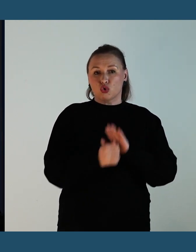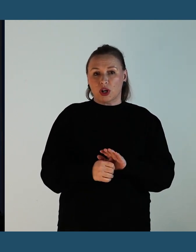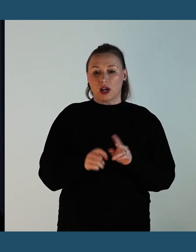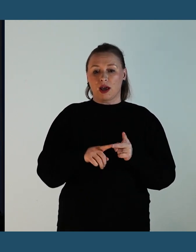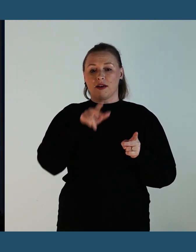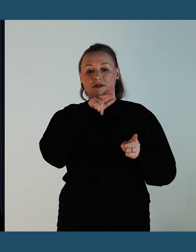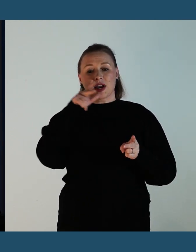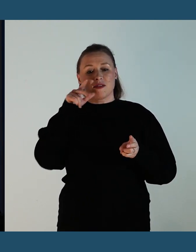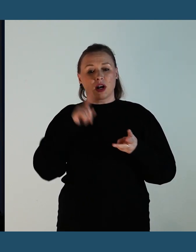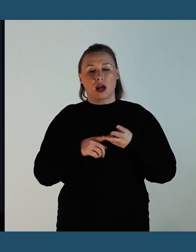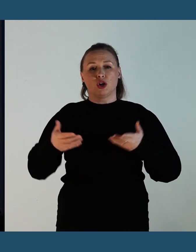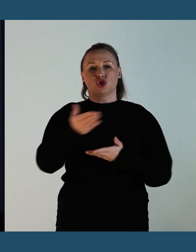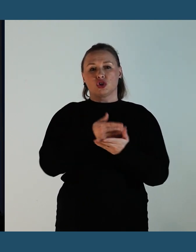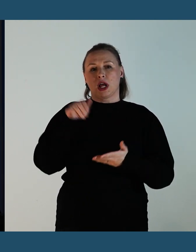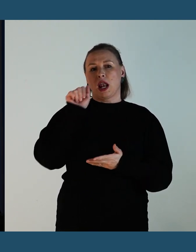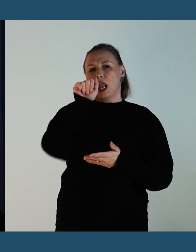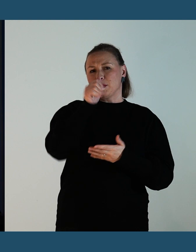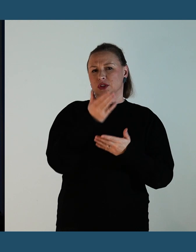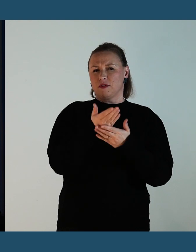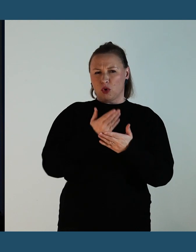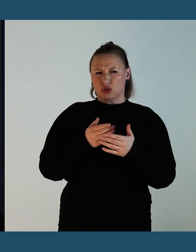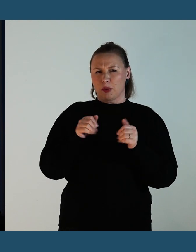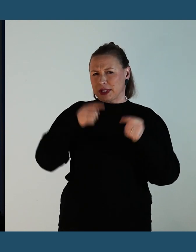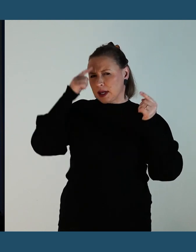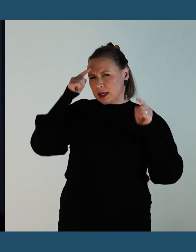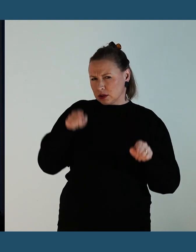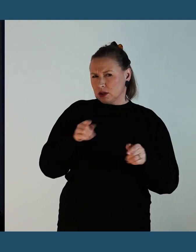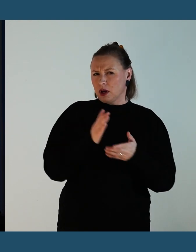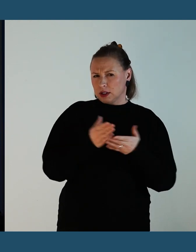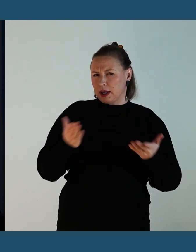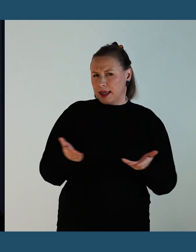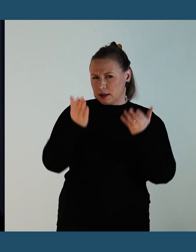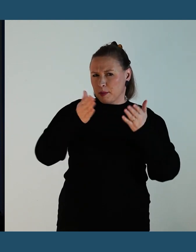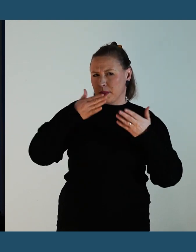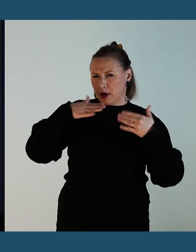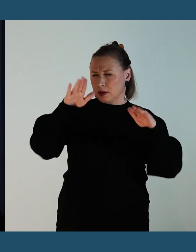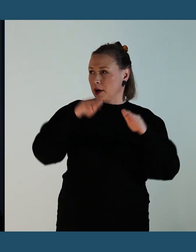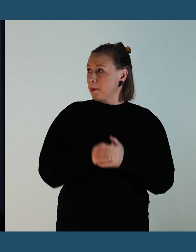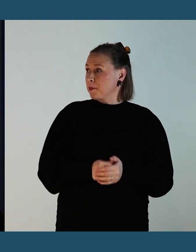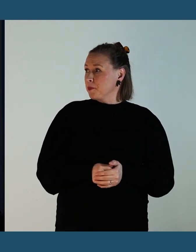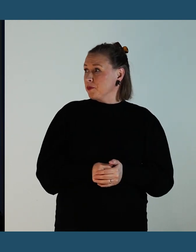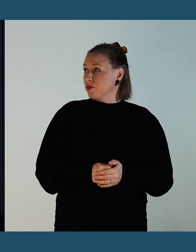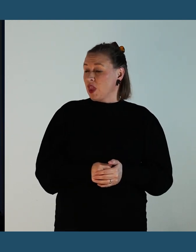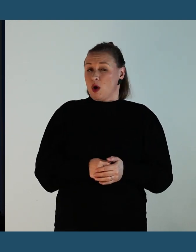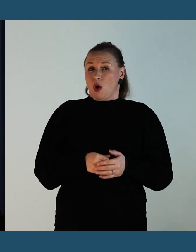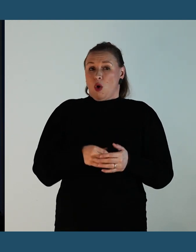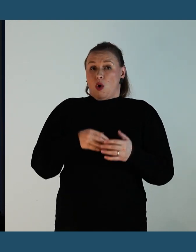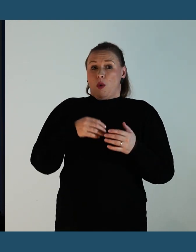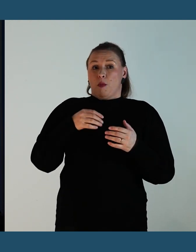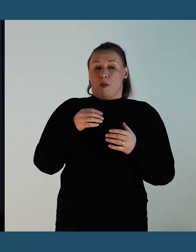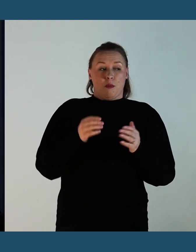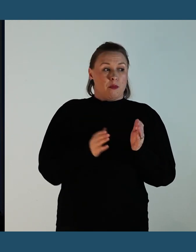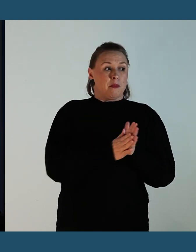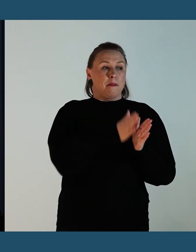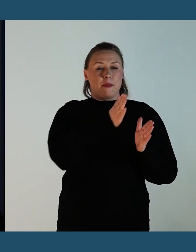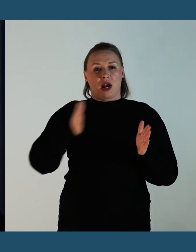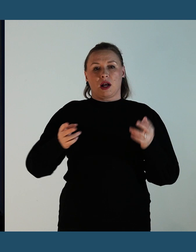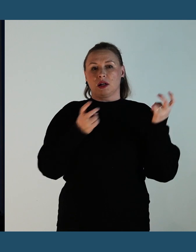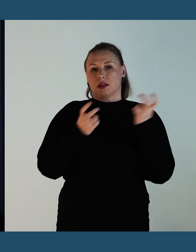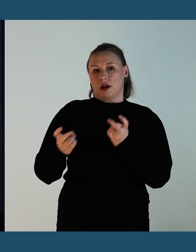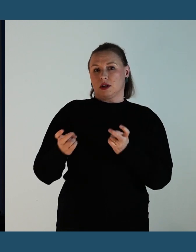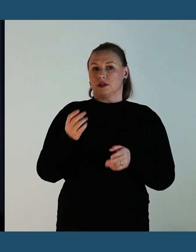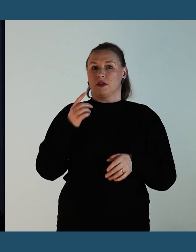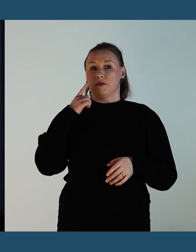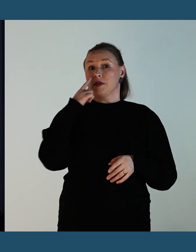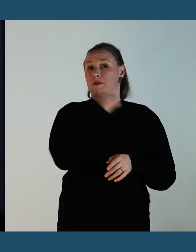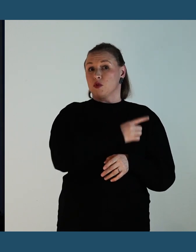sosiaalisen leimaamisen poistamiseksi. YK:n yleismaailmallisessa ihmisoikeuksien määräaikaistarkastelussa vuonna 2022 Suomi